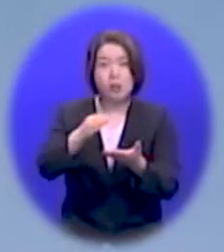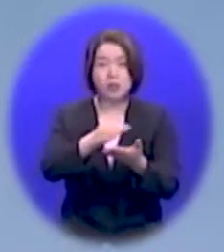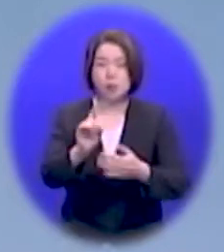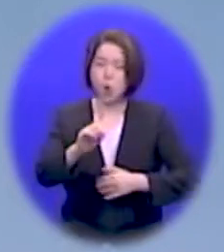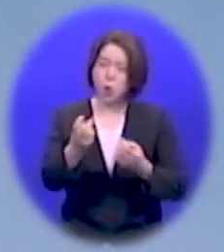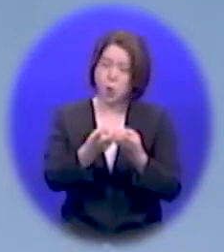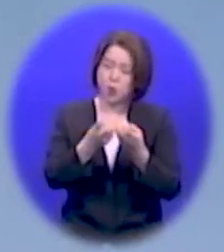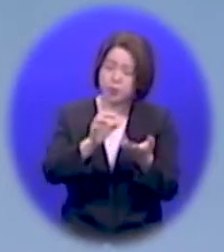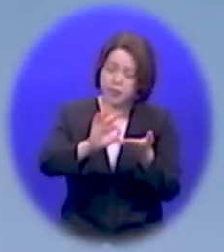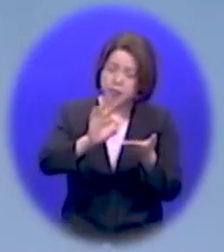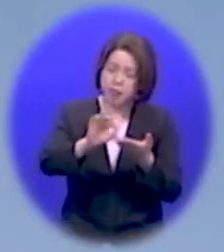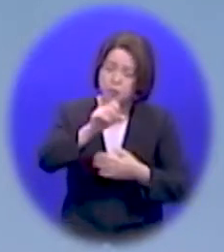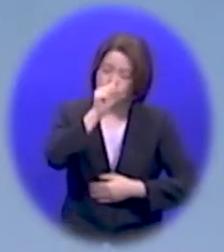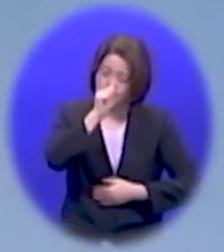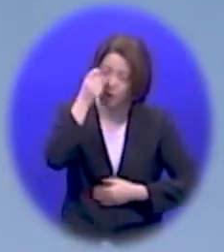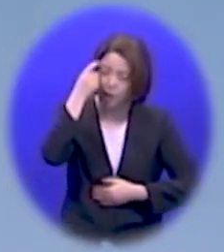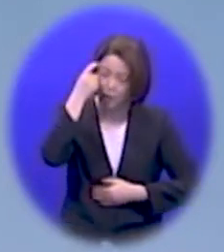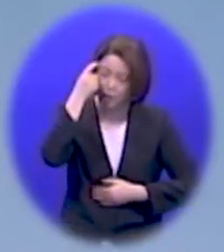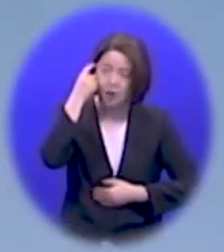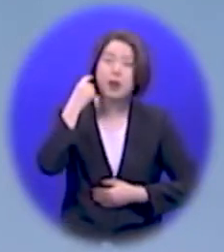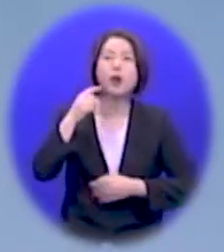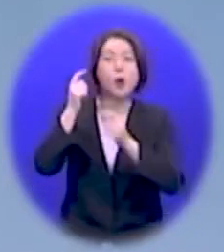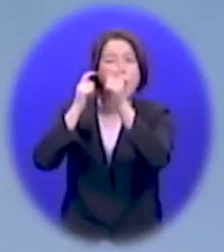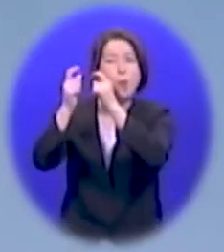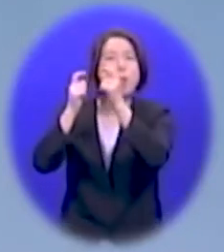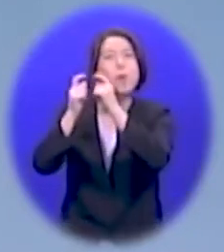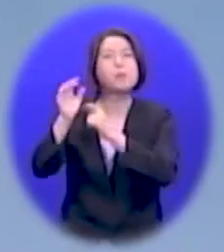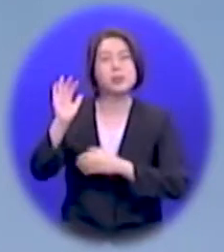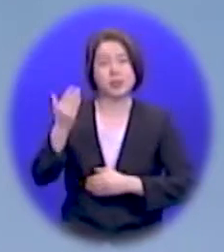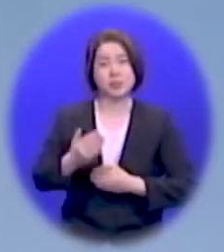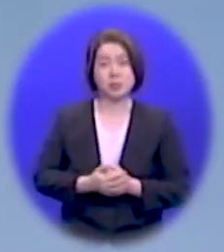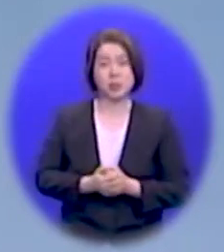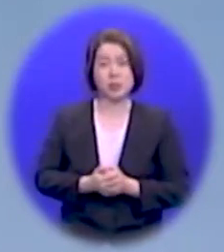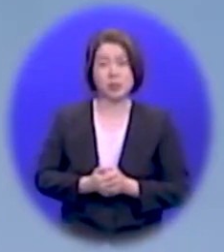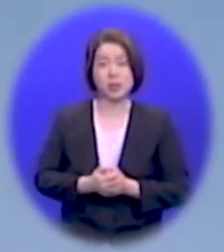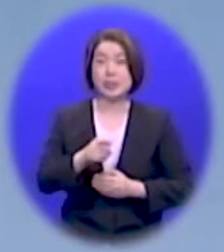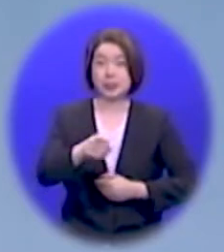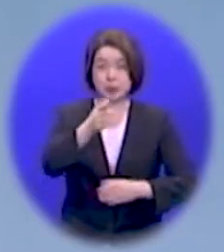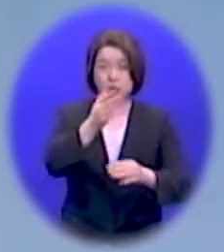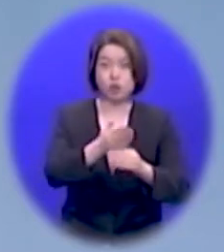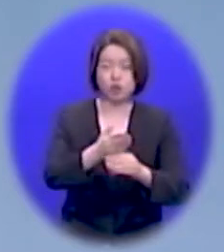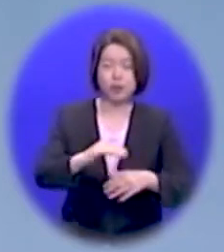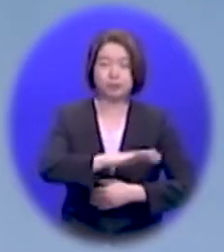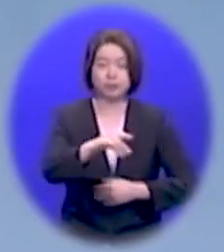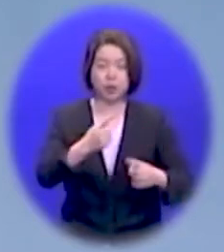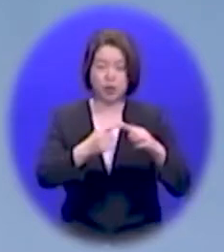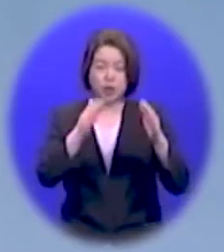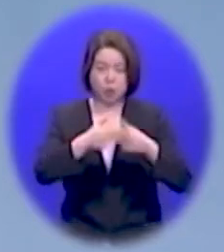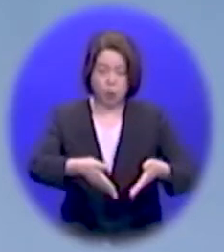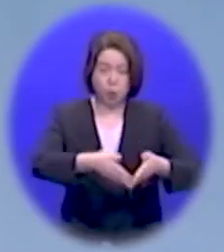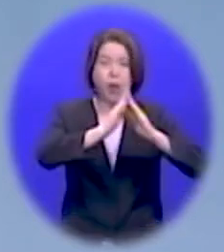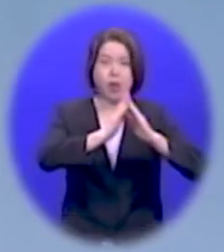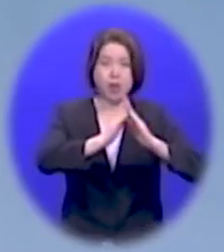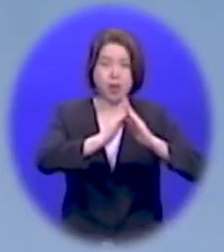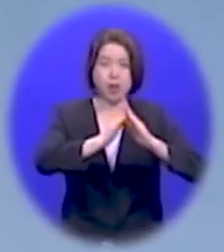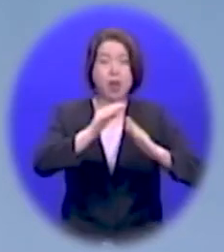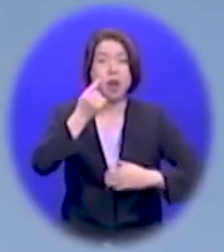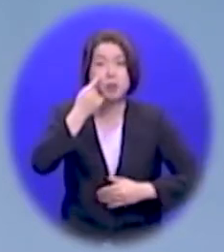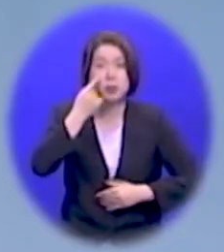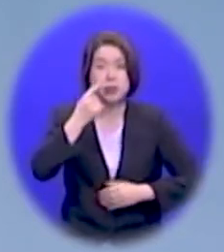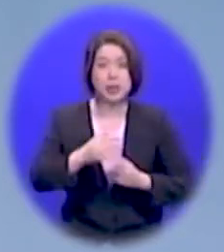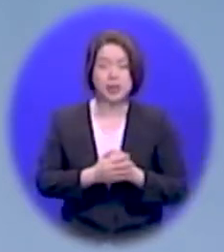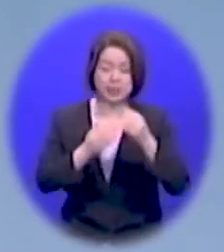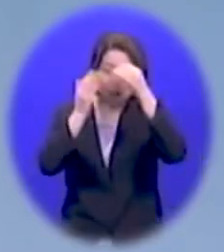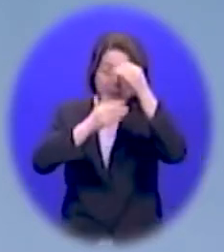써야 좋을까 고민을 하게 됐습니다 그러다가 우리가 교회를 하나씩 세어 봅시다 이게